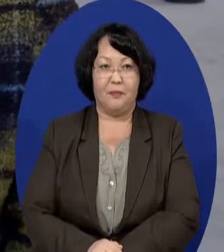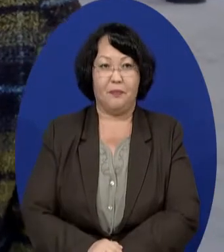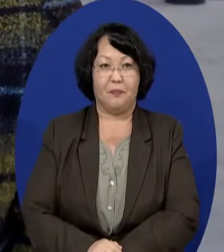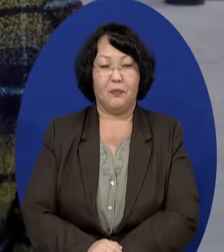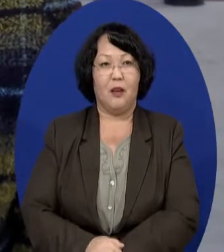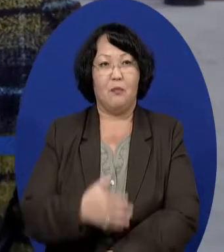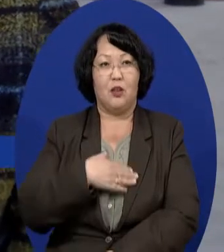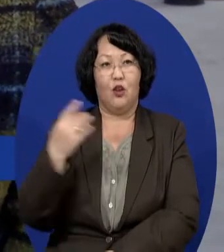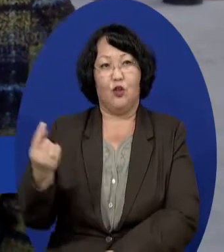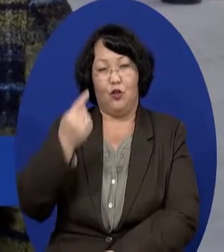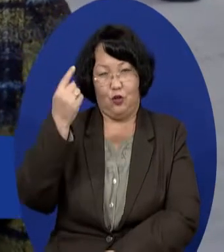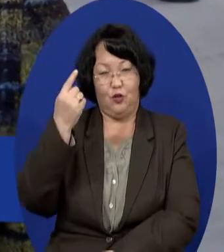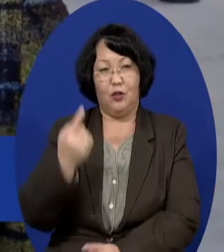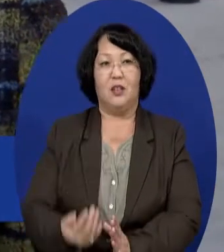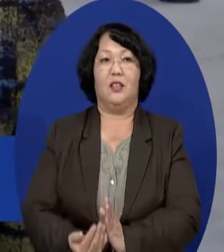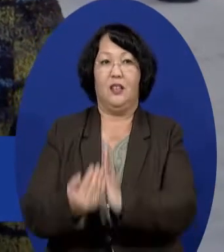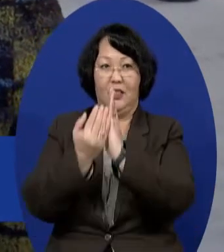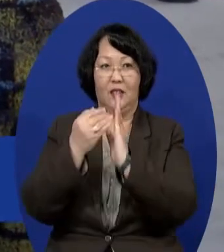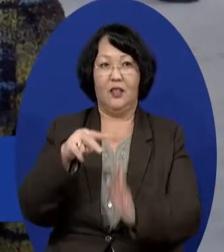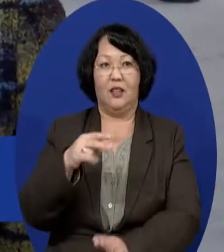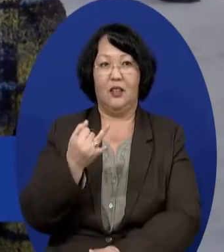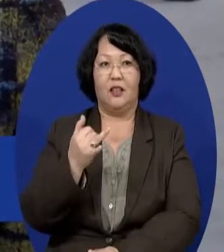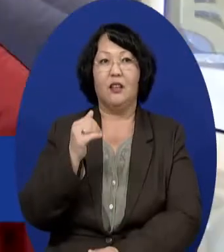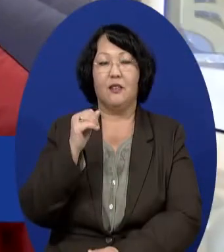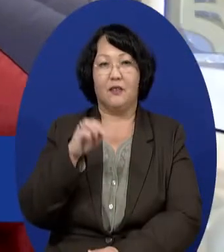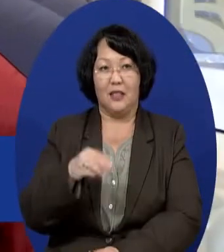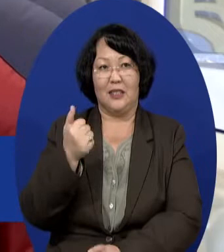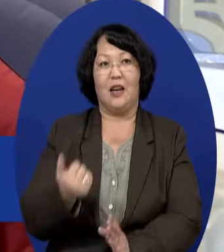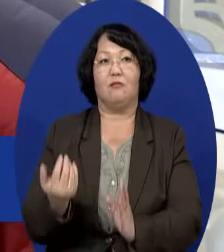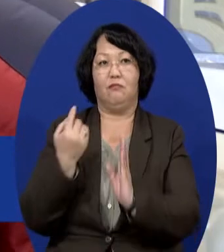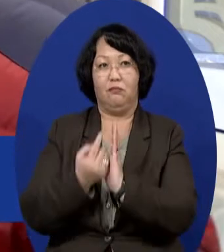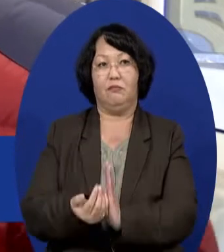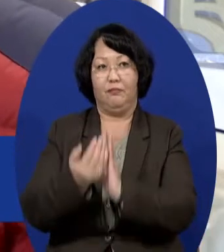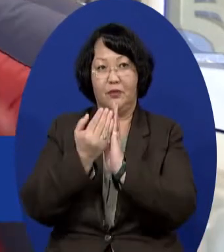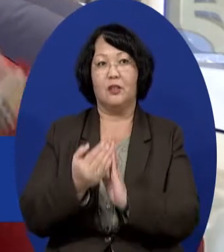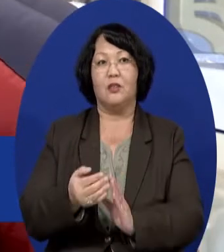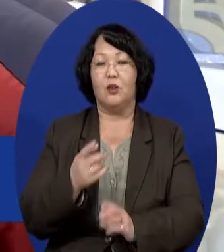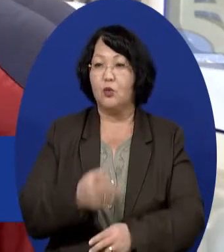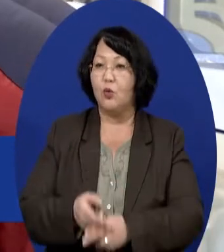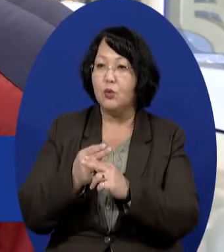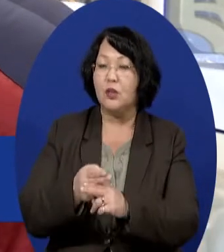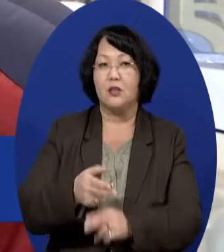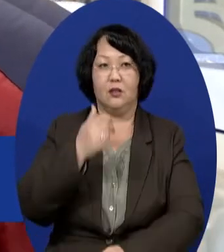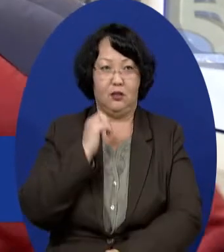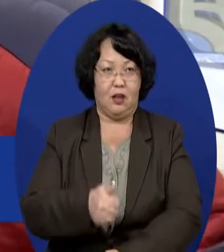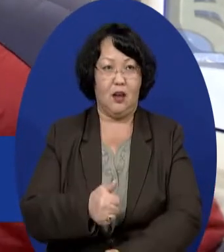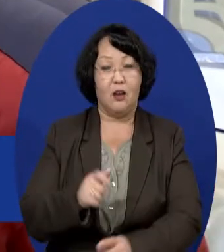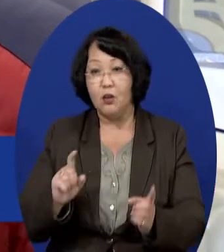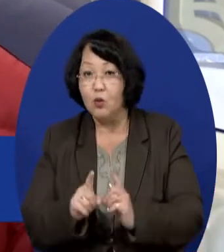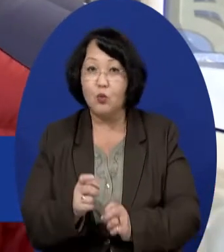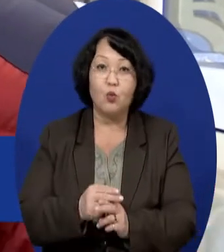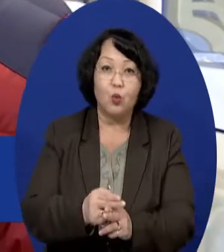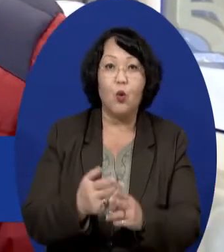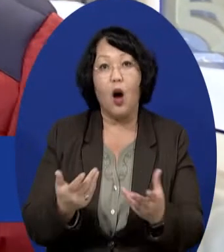Манайх бол бүр өндөр давхарт байдаг болохоор лифтэнд их суув. Лифт мэфтиг бол их сайн цэвэрлэл. Байрныхаа оршин суугчид юм хүм зөөж ивэл туслан юм чи. Гүүгэл урд дур нь гүүгэл юм